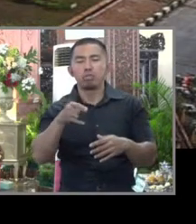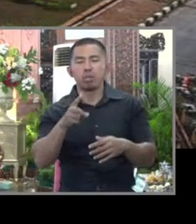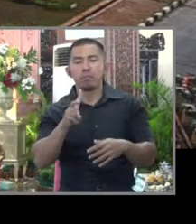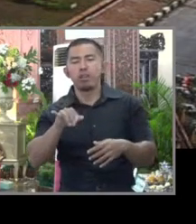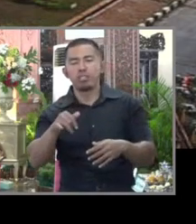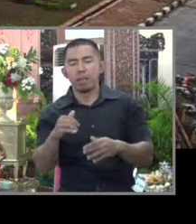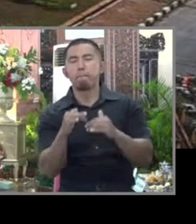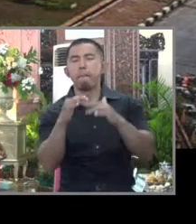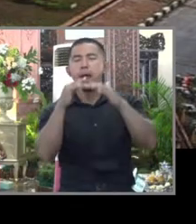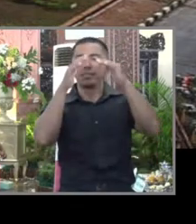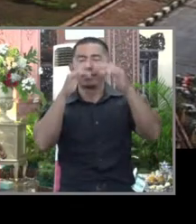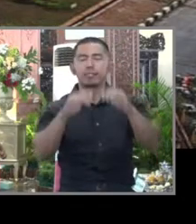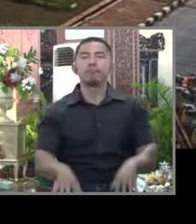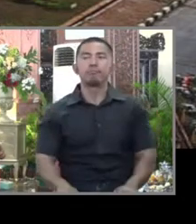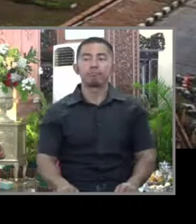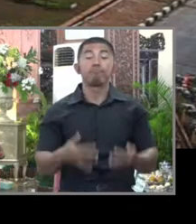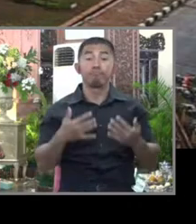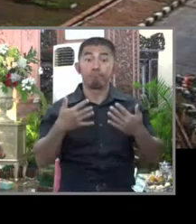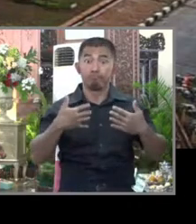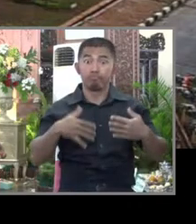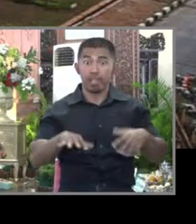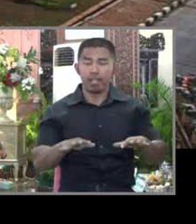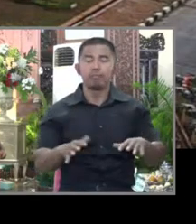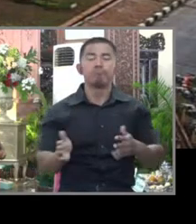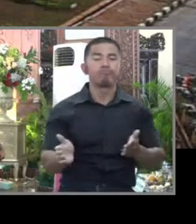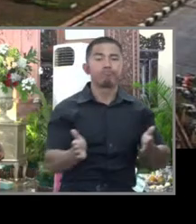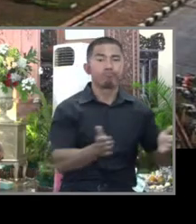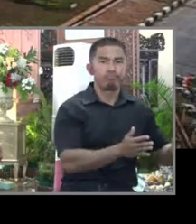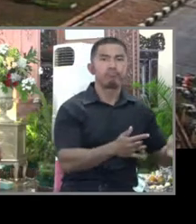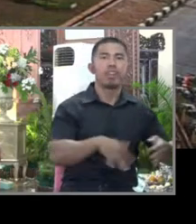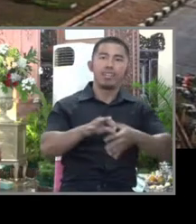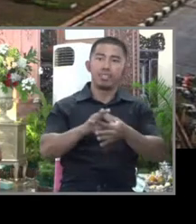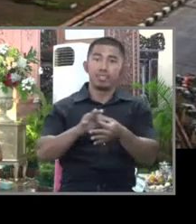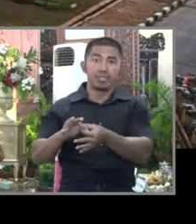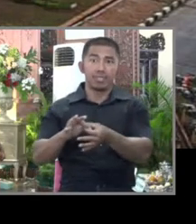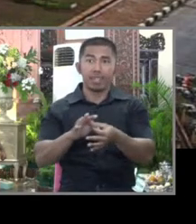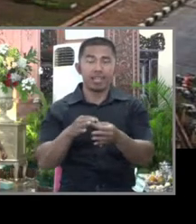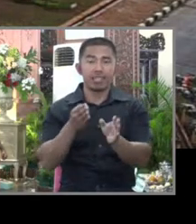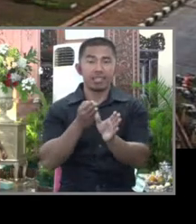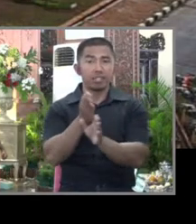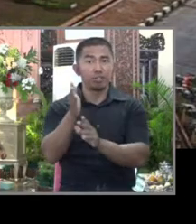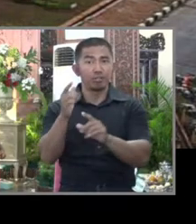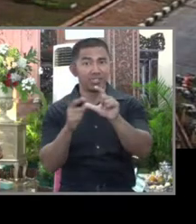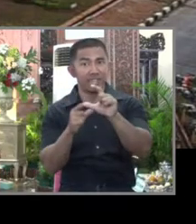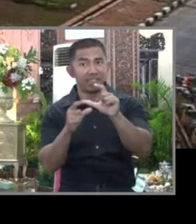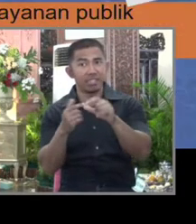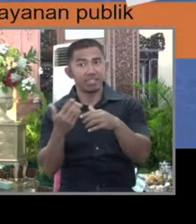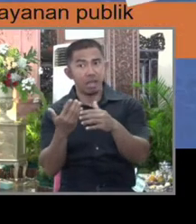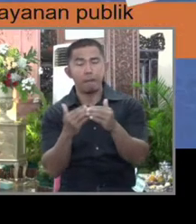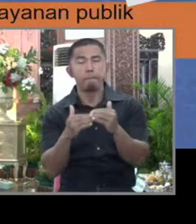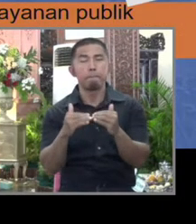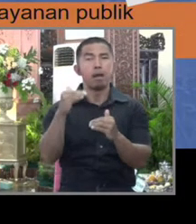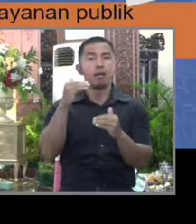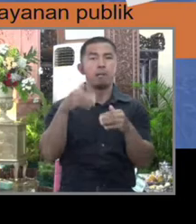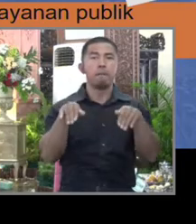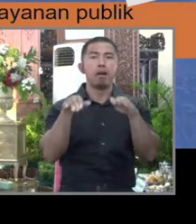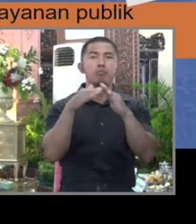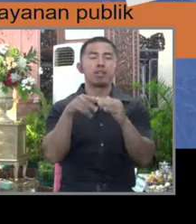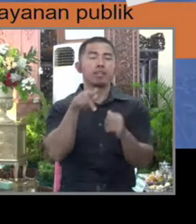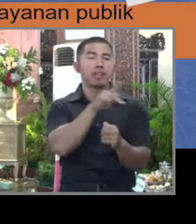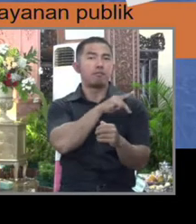jam kemudian yang terkait dengan isu strategis pembangunan di Kabupaten